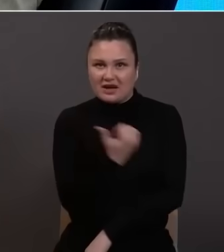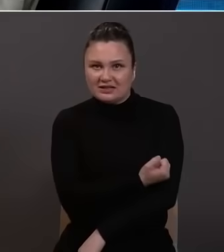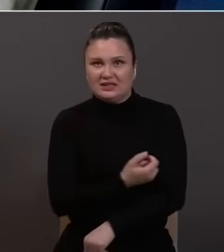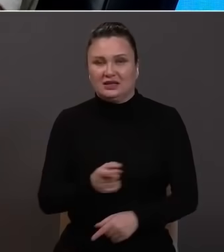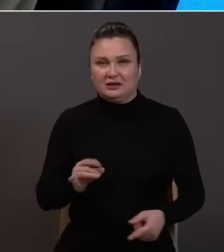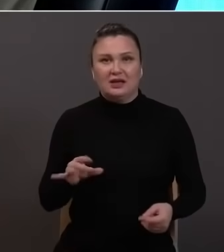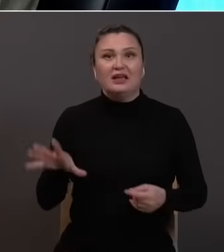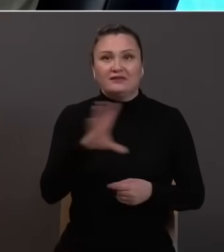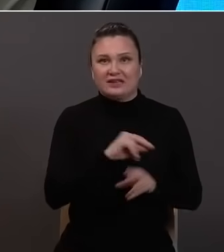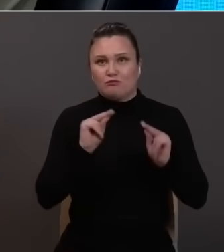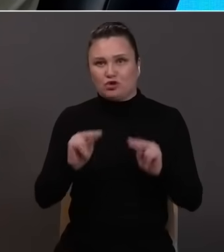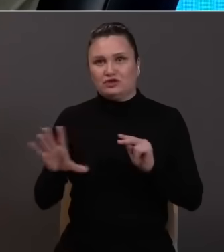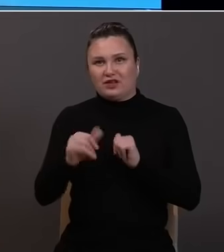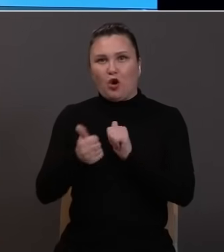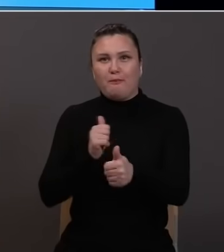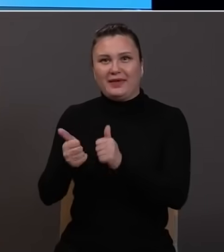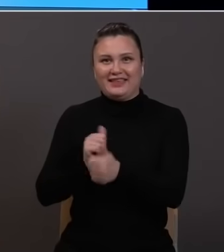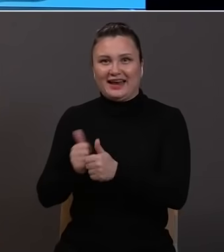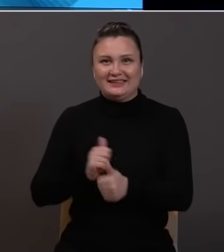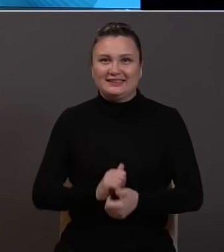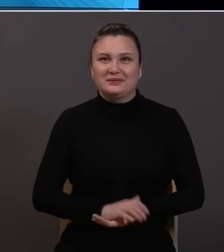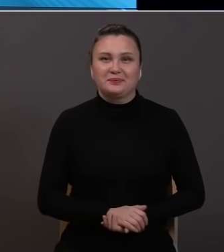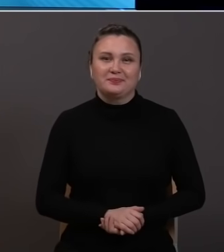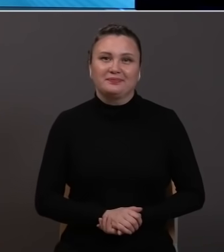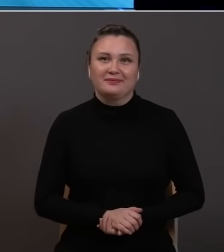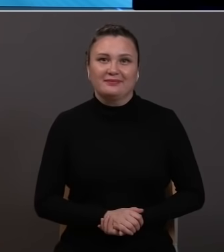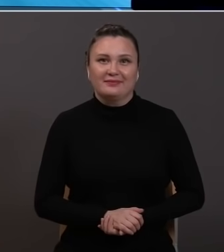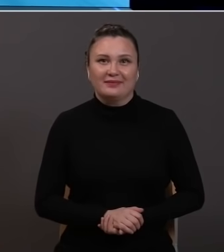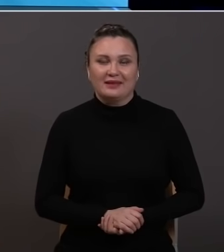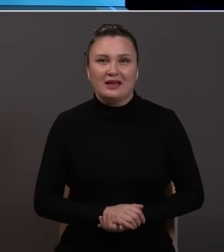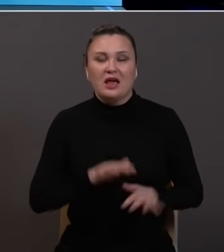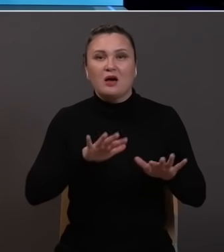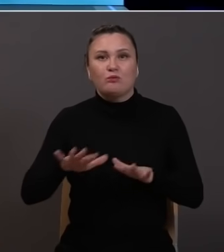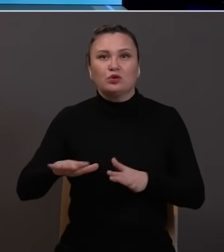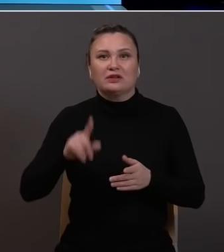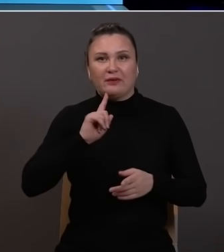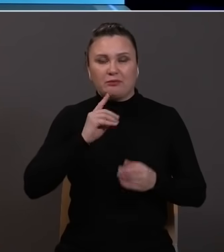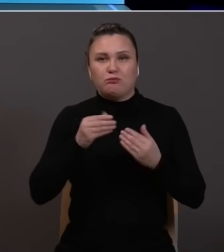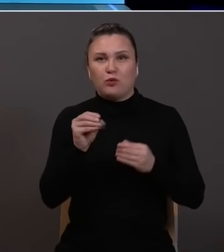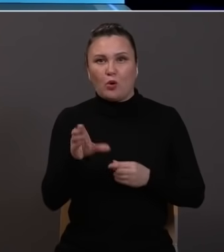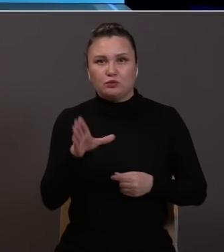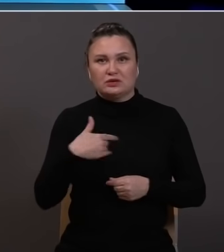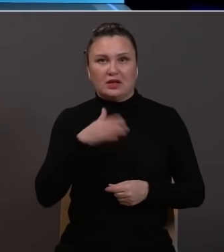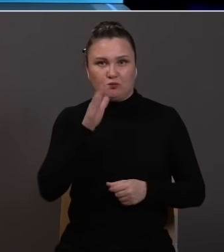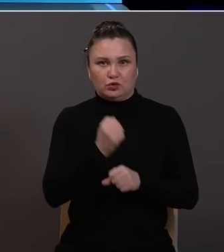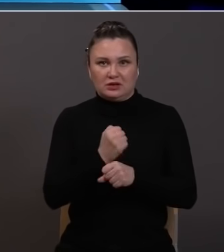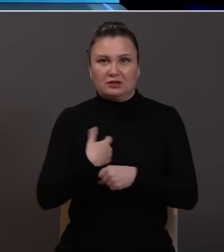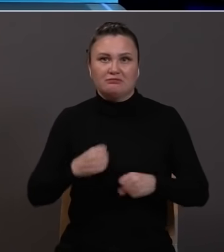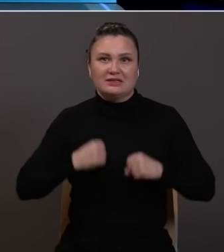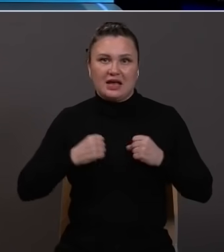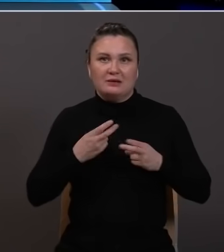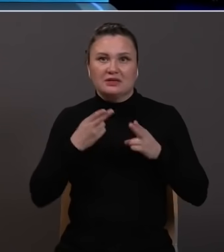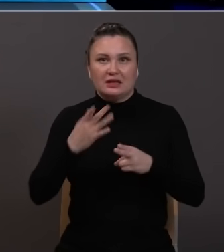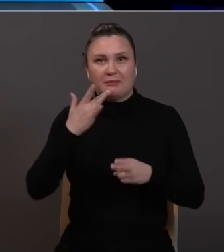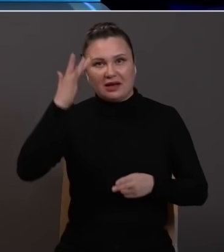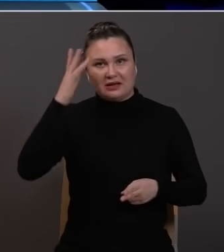и все, всем по-честному, все обменялись. Ну и, да, да. Вот, пункты временного пропуска через границу нам будут делать, мы стараемся ехать